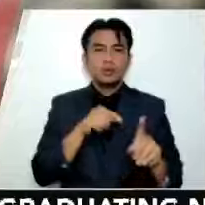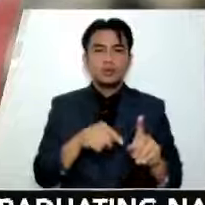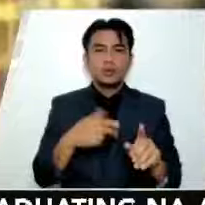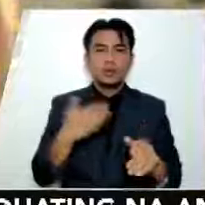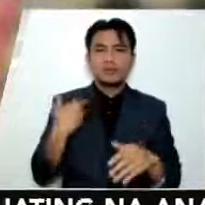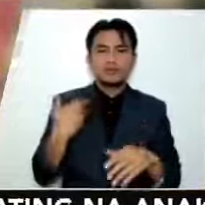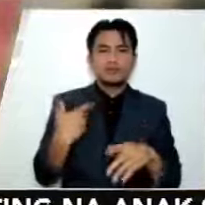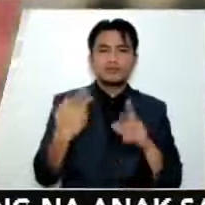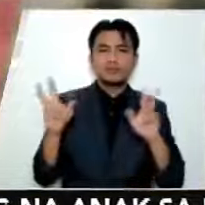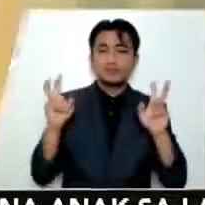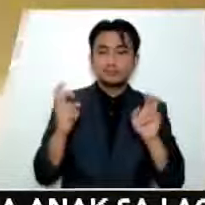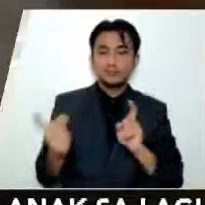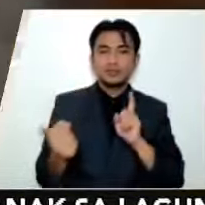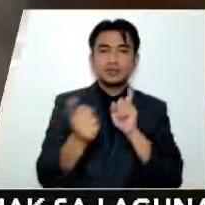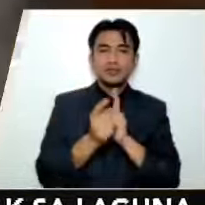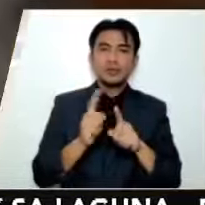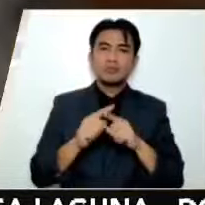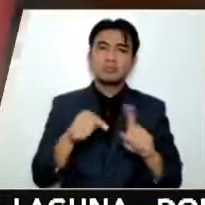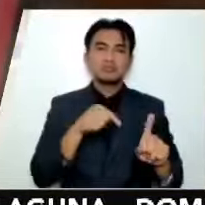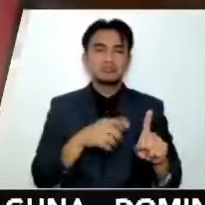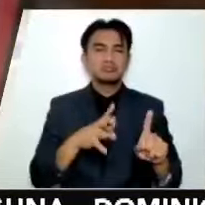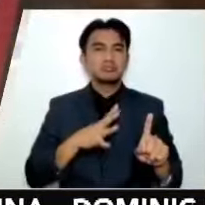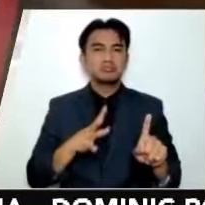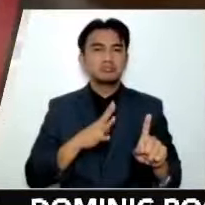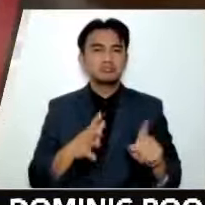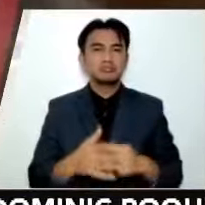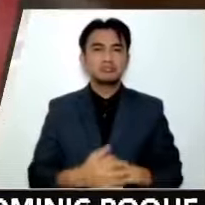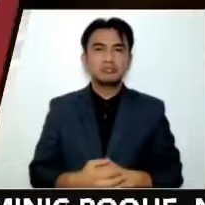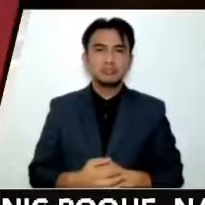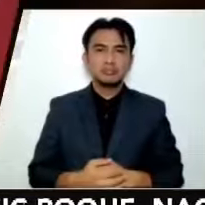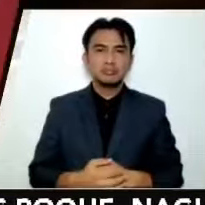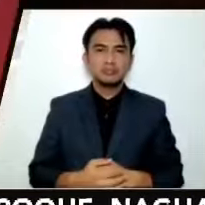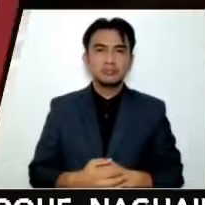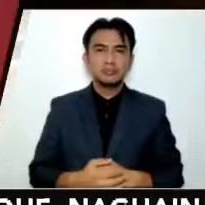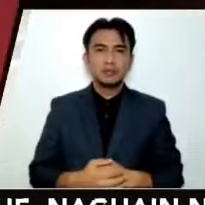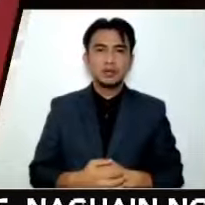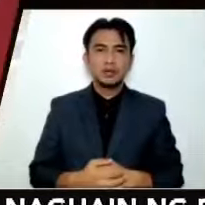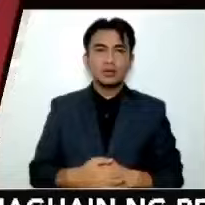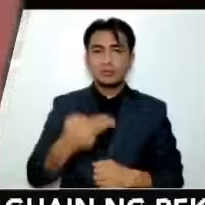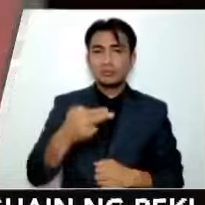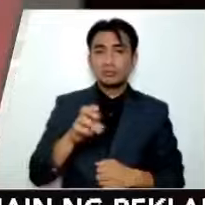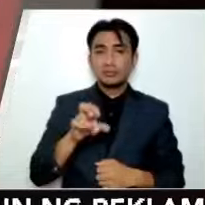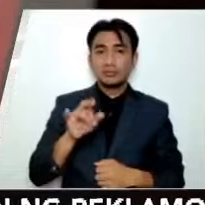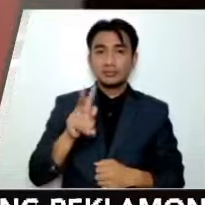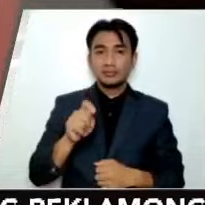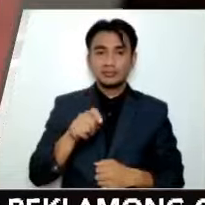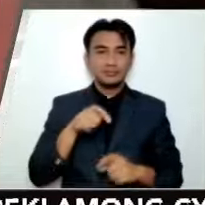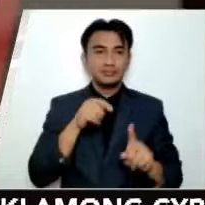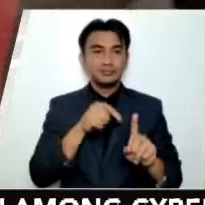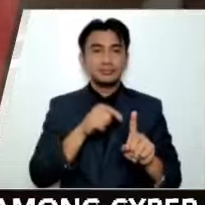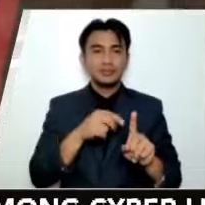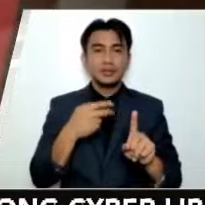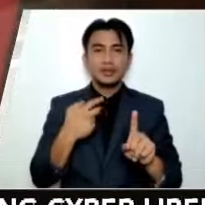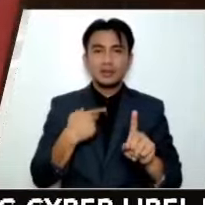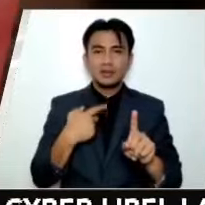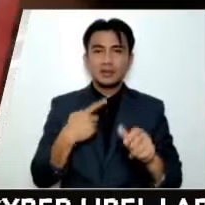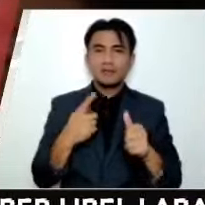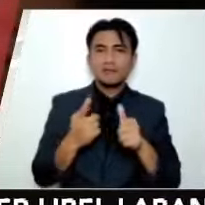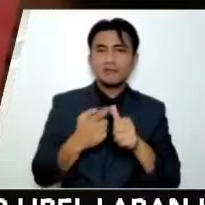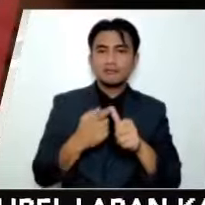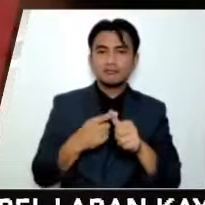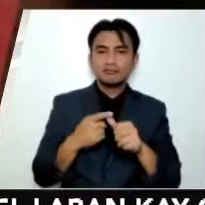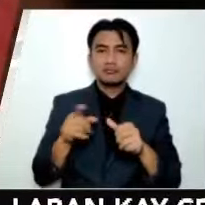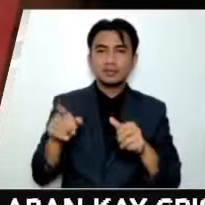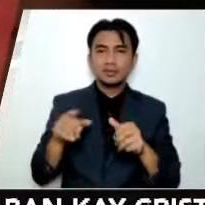be alright." Heart Evangelista nanguna sa first ever Senate Spouses Meeting bilang kabyak ng Senate